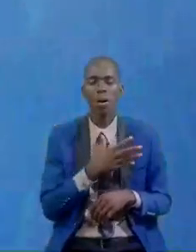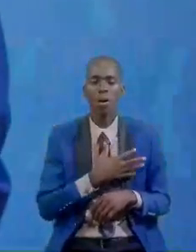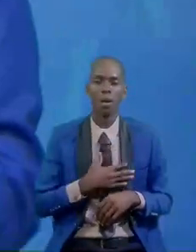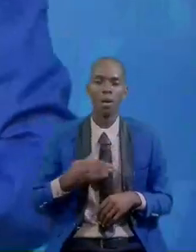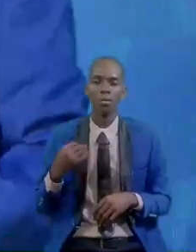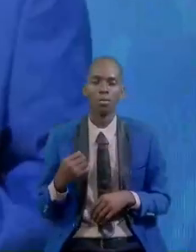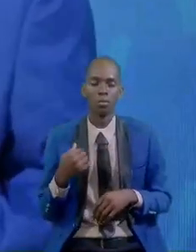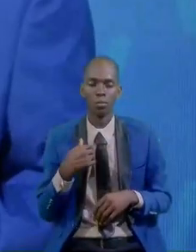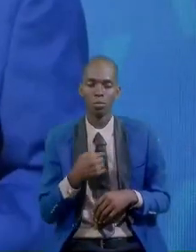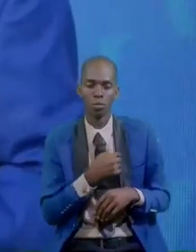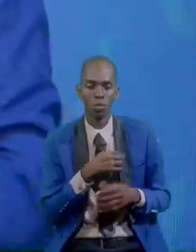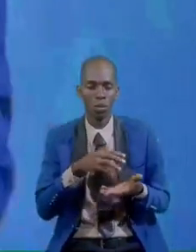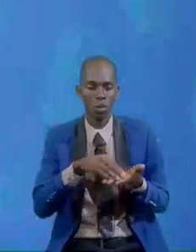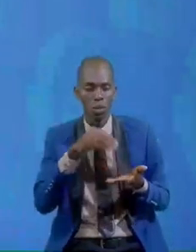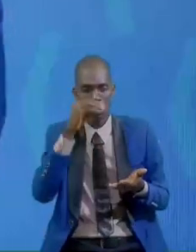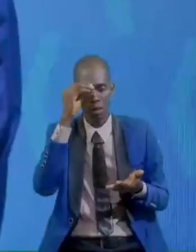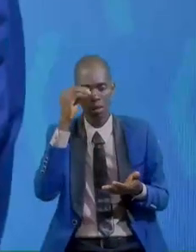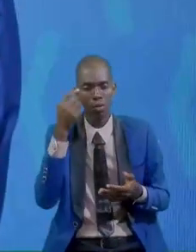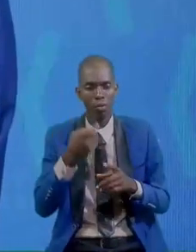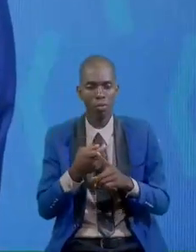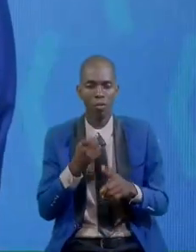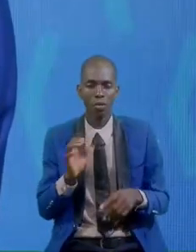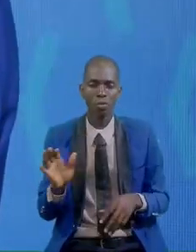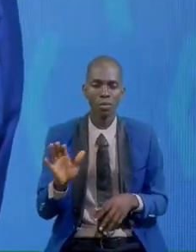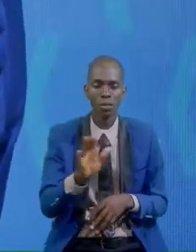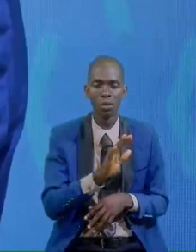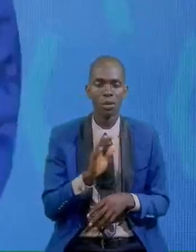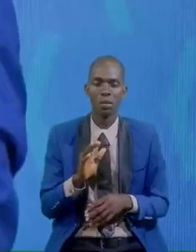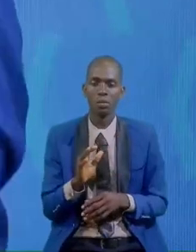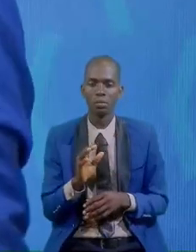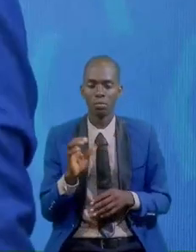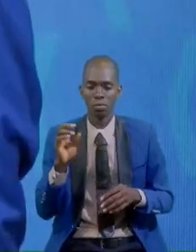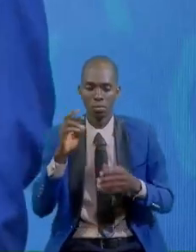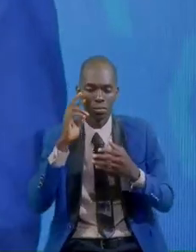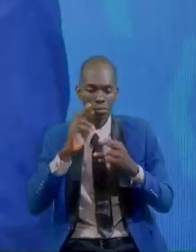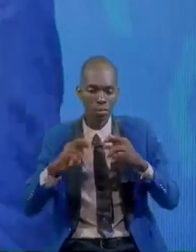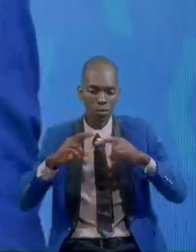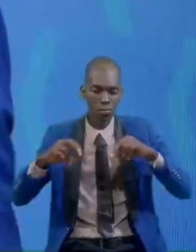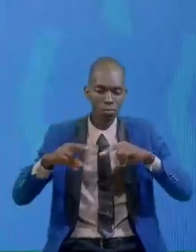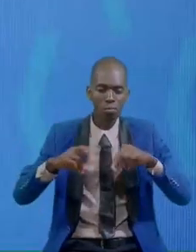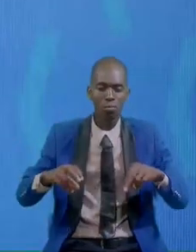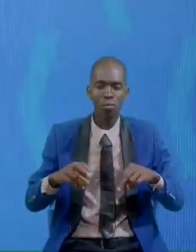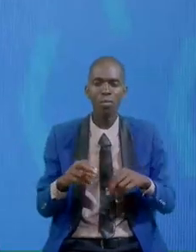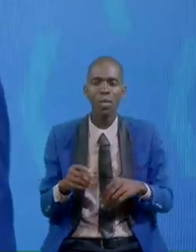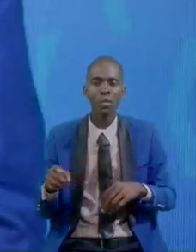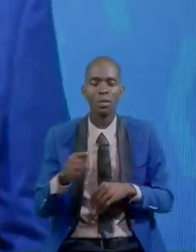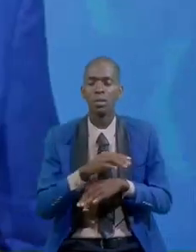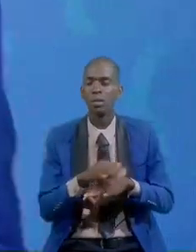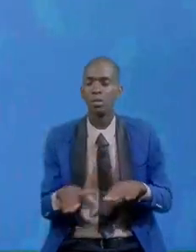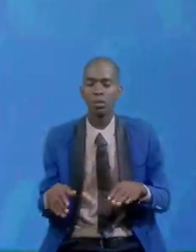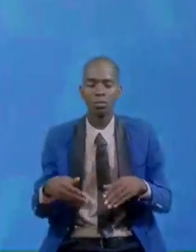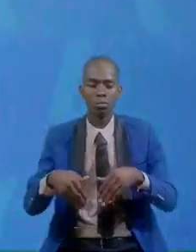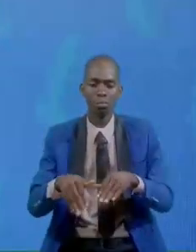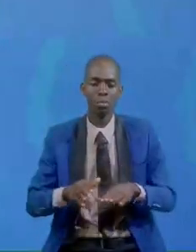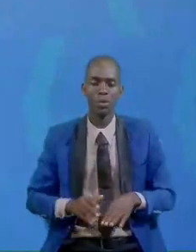Et ils puisent de leur expérience, de leurs ressources et de leurs recherches. Les vieillards, ils n'enterrent pas